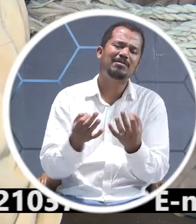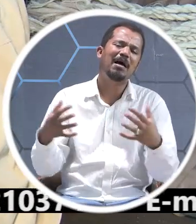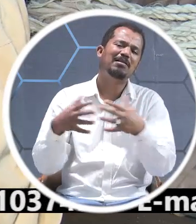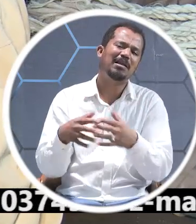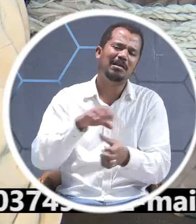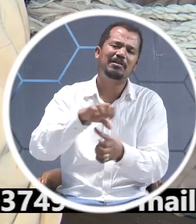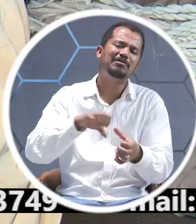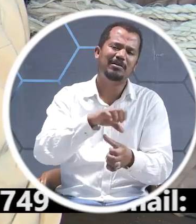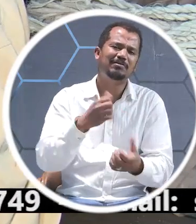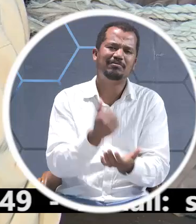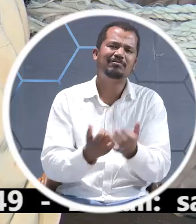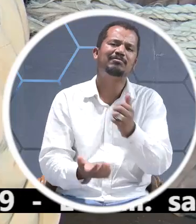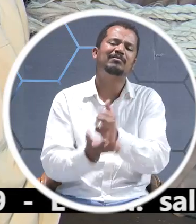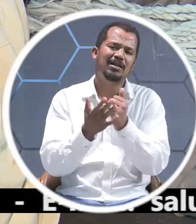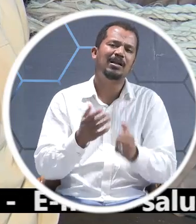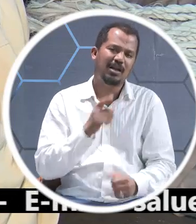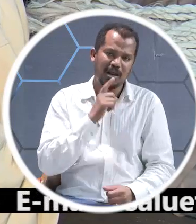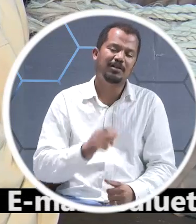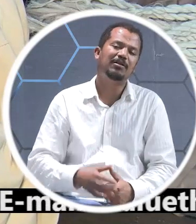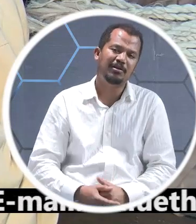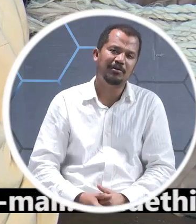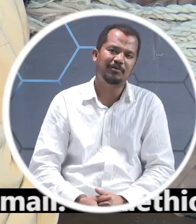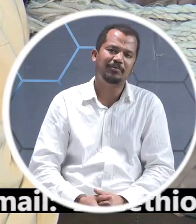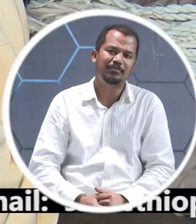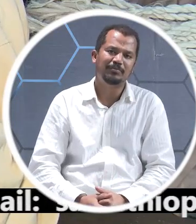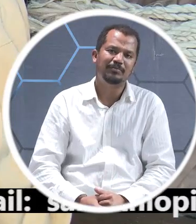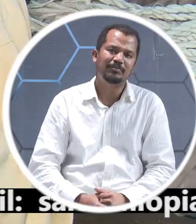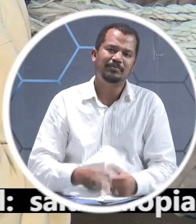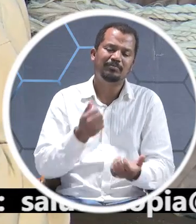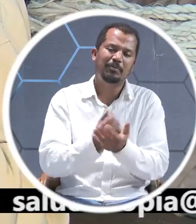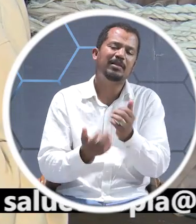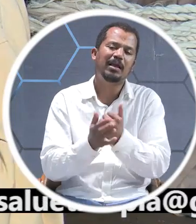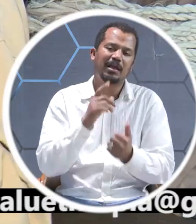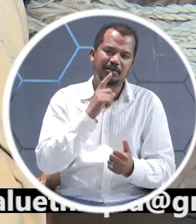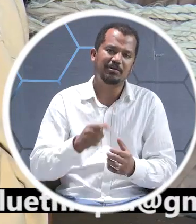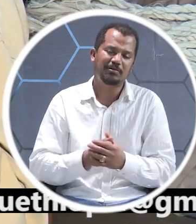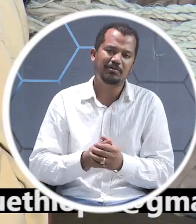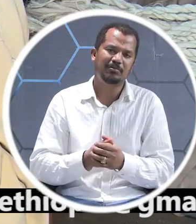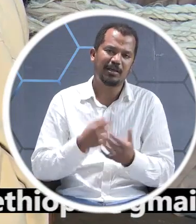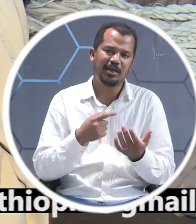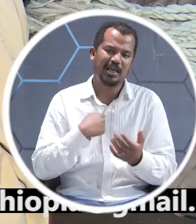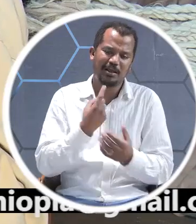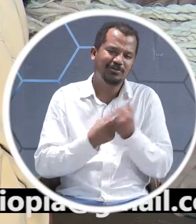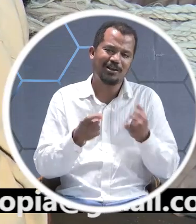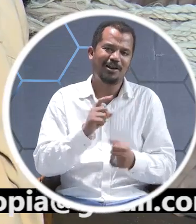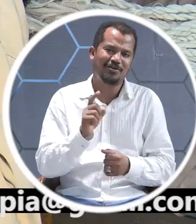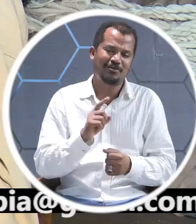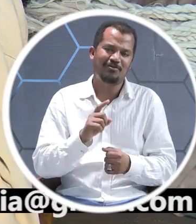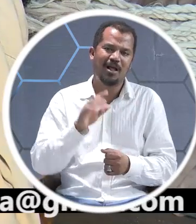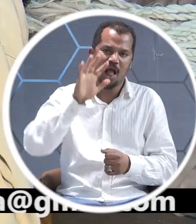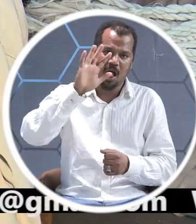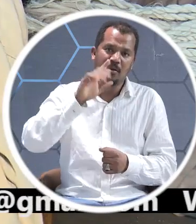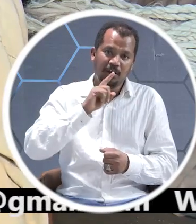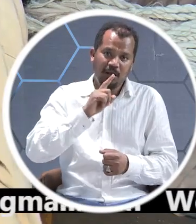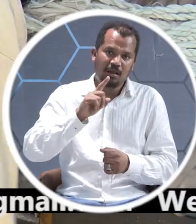በቃ እርስ በርስ በመረዳዳት ነው የምንተዳደረው። በመተጋገዝ ነው፣ የኔ ብቻ ሳይሆን ተጋገዝ